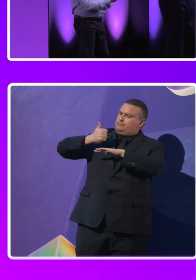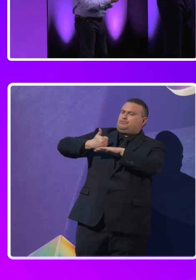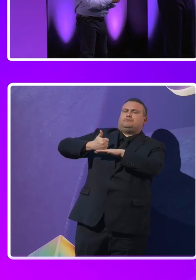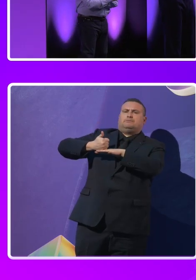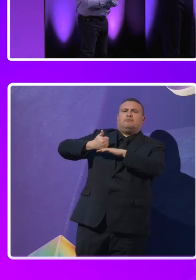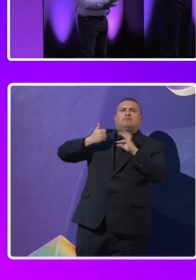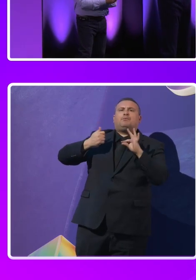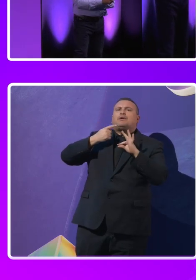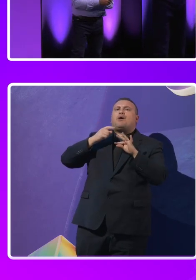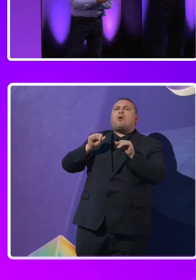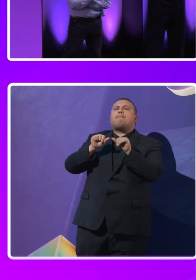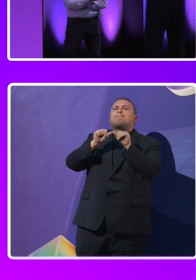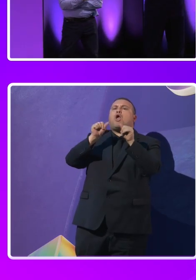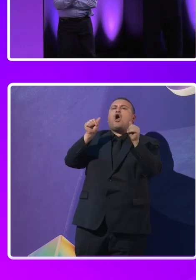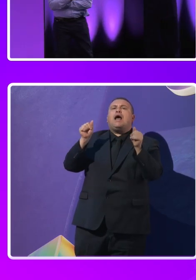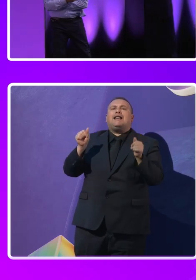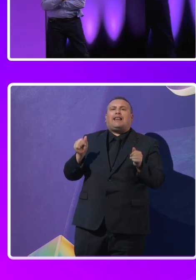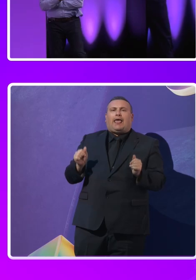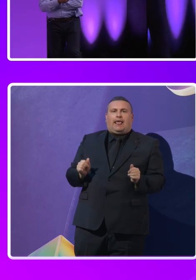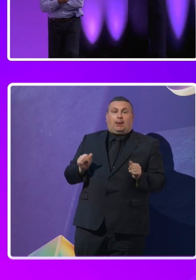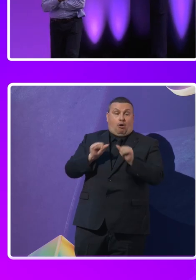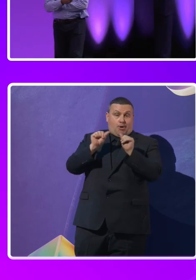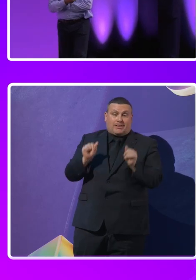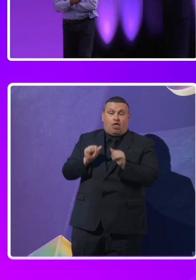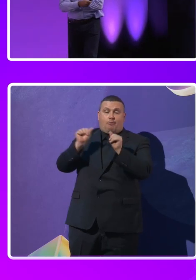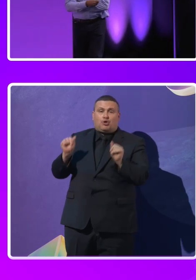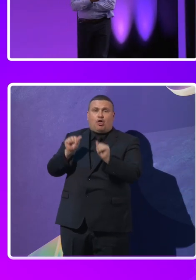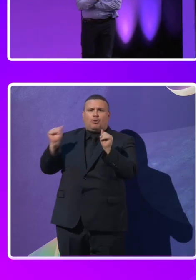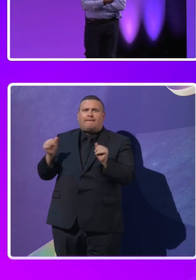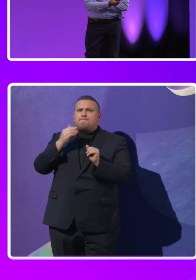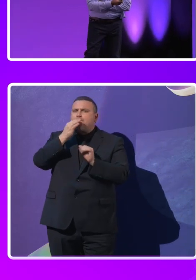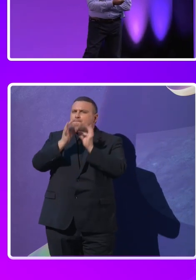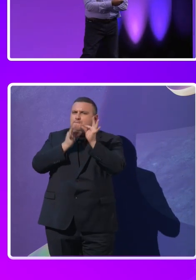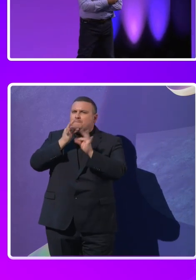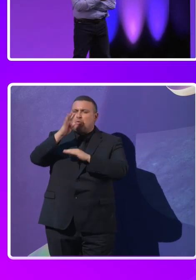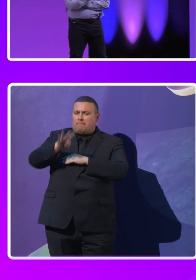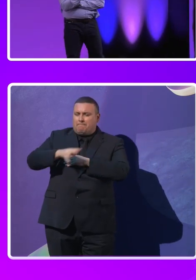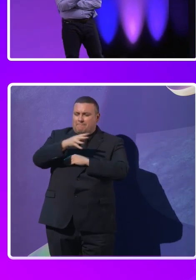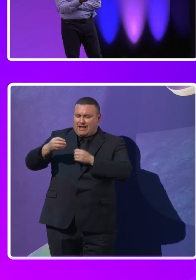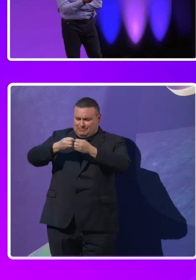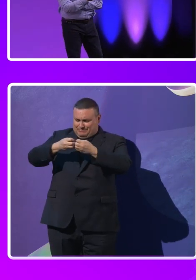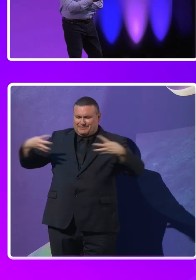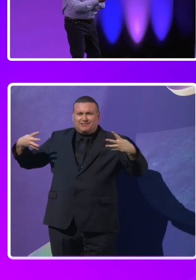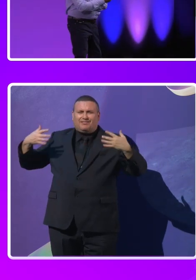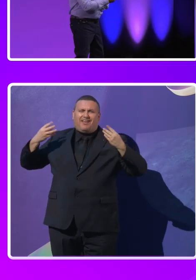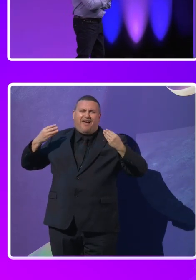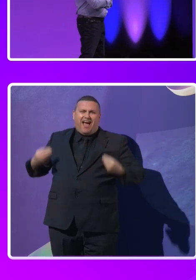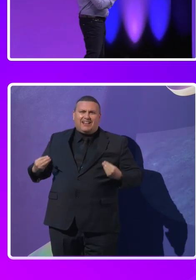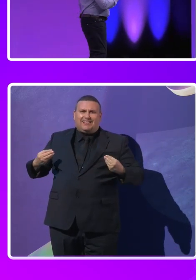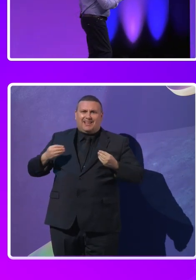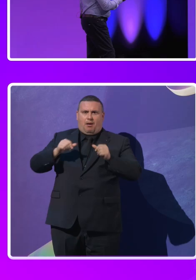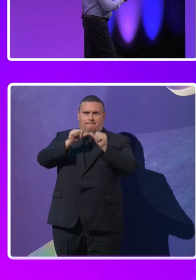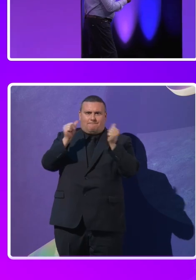ok E da questo punto di vista il catalogo dei modelli che Microsoft mette a disposizione sono tantissimi modelli grandi piccoli quindi